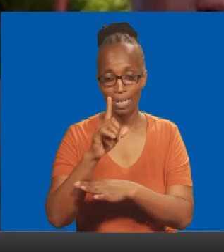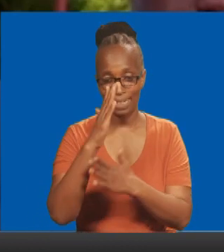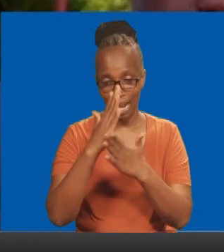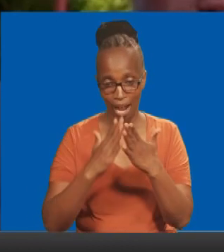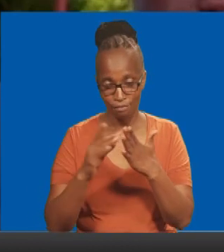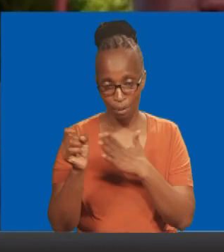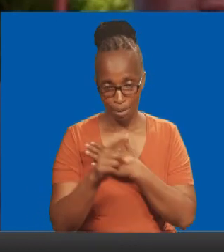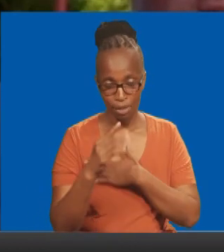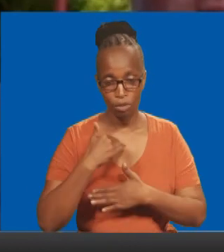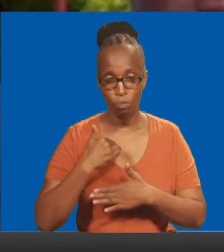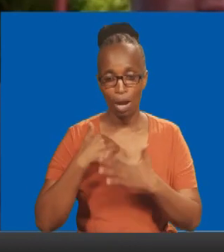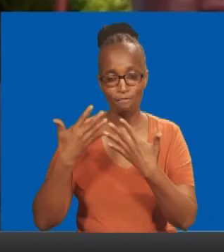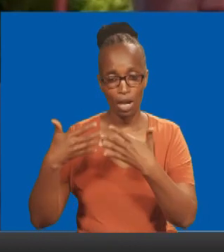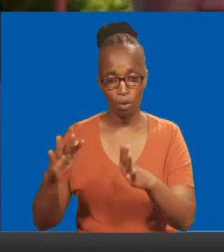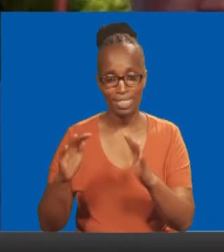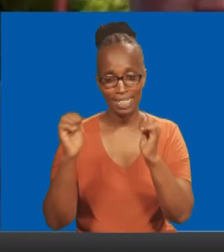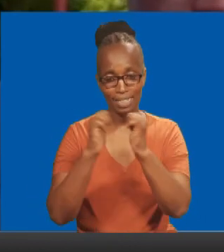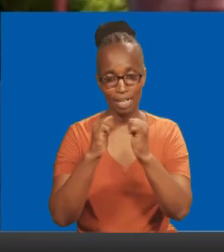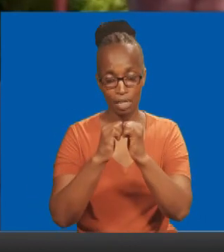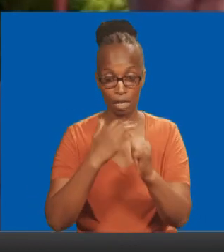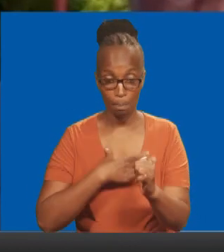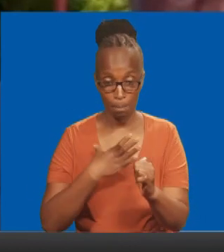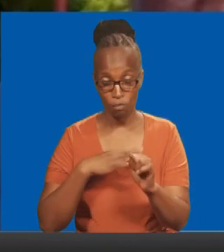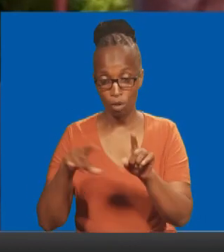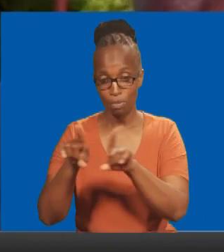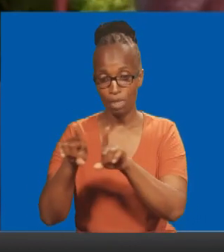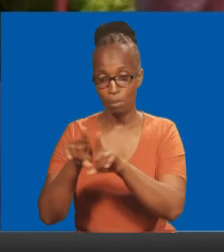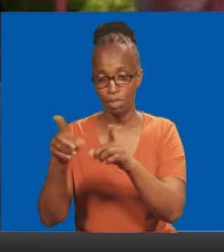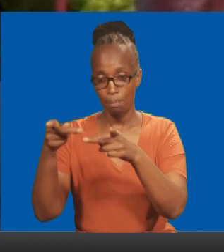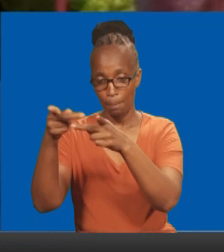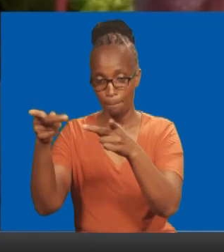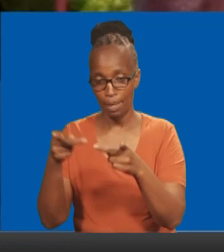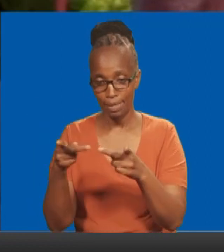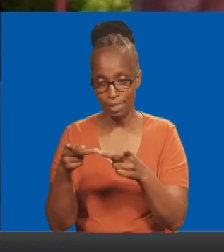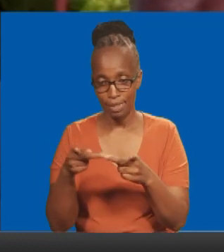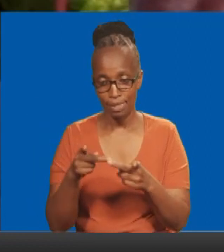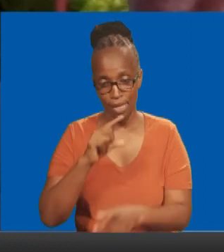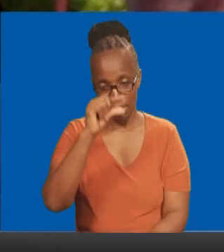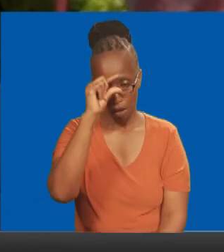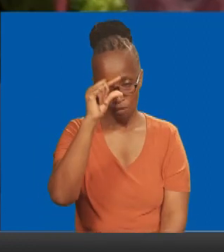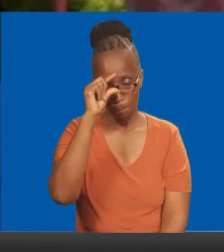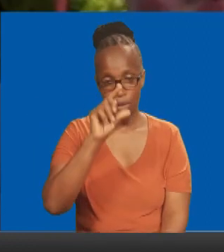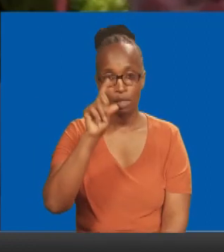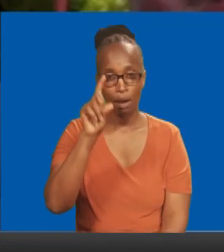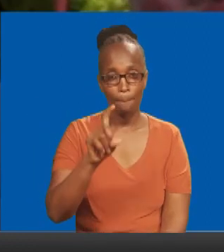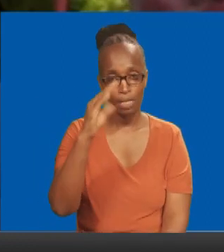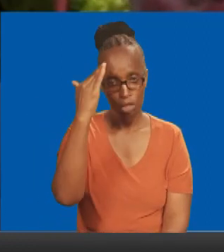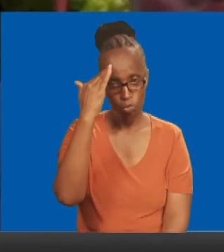tumeweza kupoteza watu zaidi ya 10 katika area hiyo, na serikali tu ijue ya